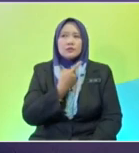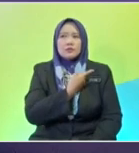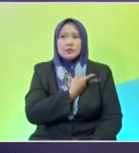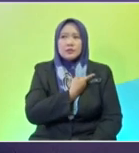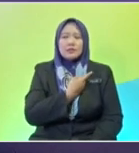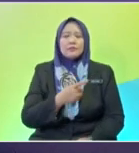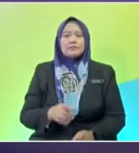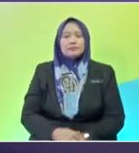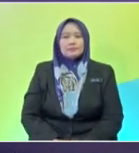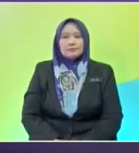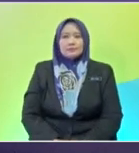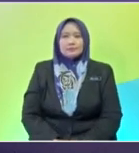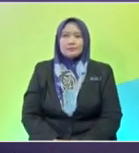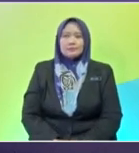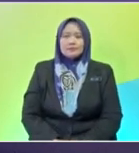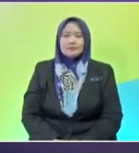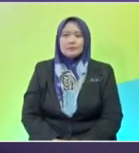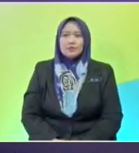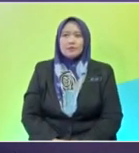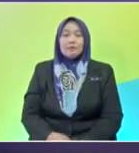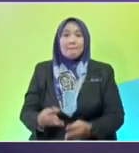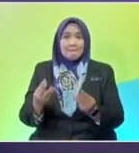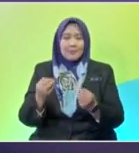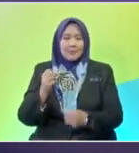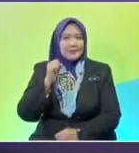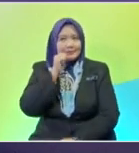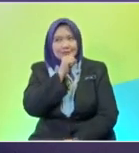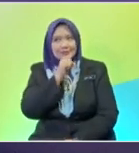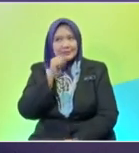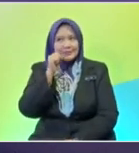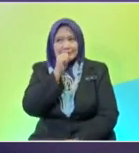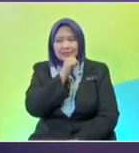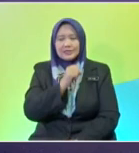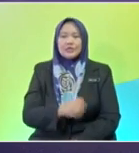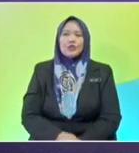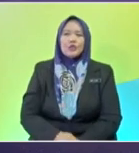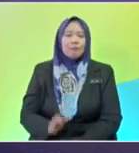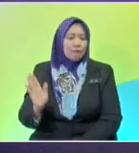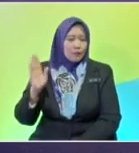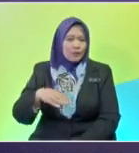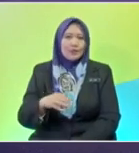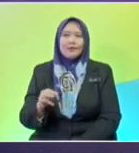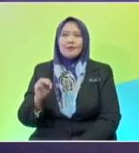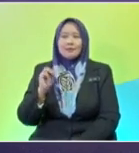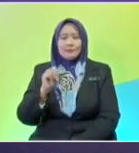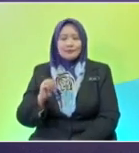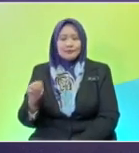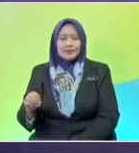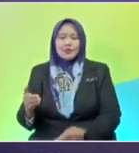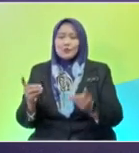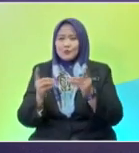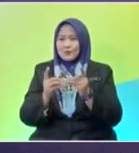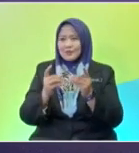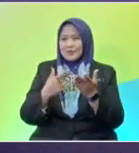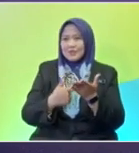pemakanan yang seimbang kita nak nyanyikan Cikgu betul oke kita jumpa lagi Assalamualaikum